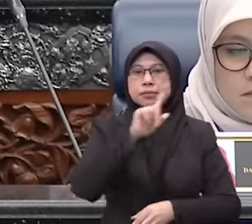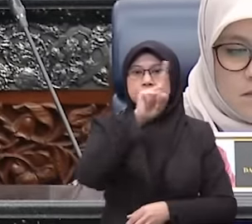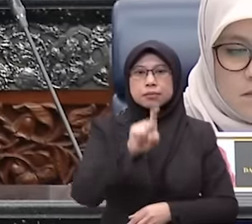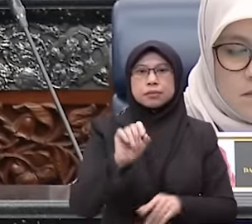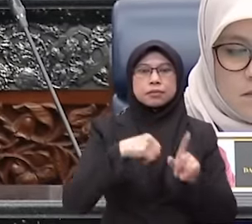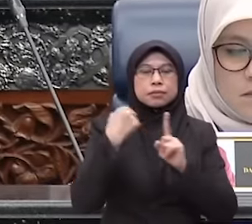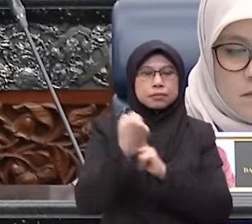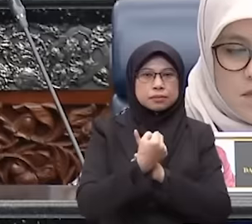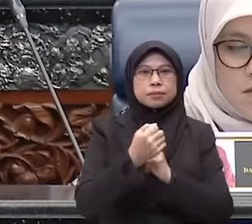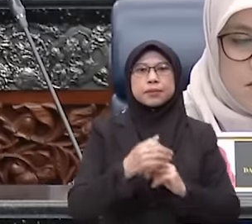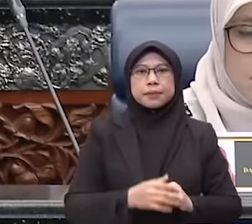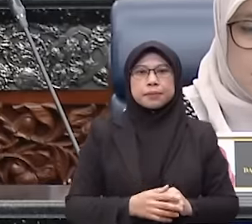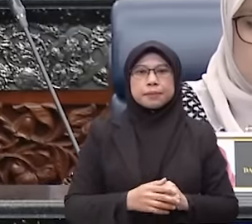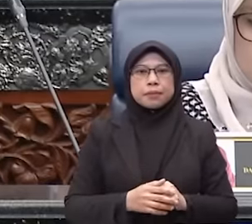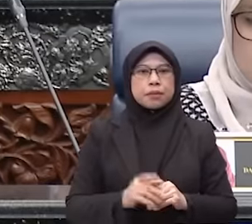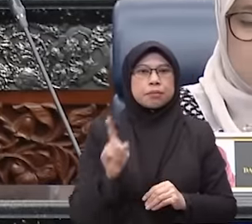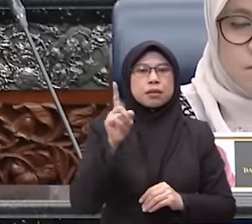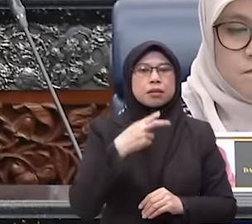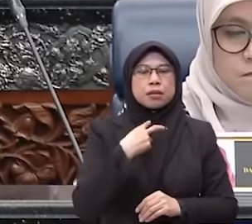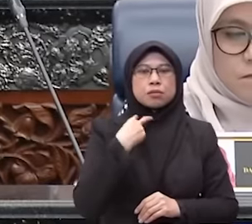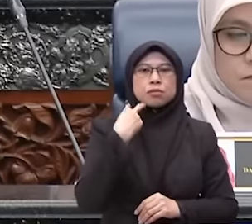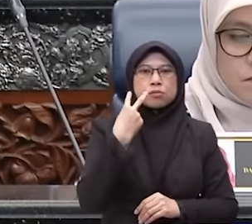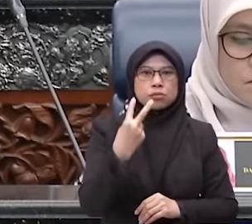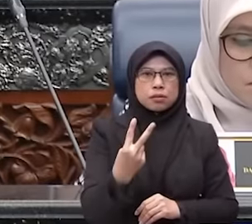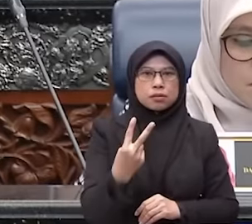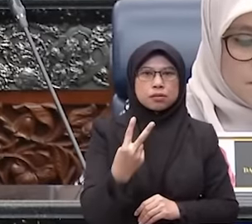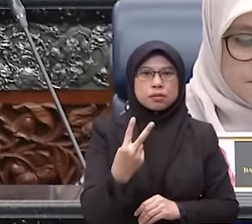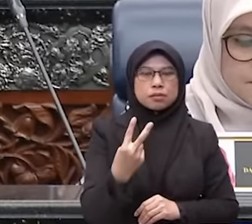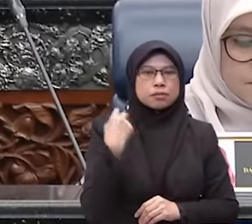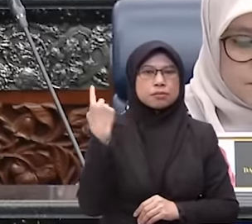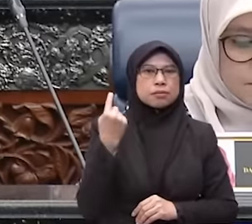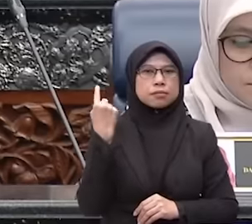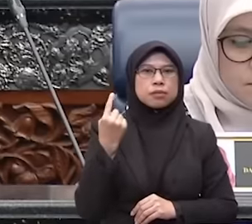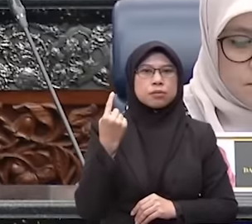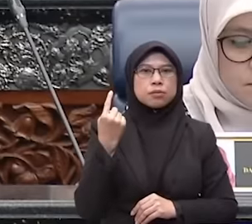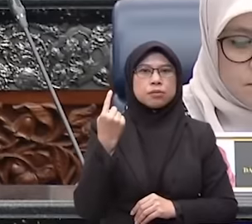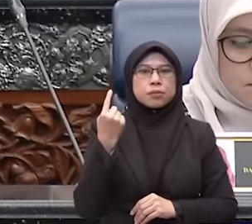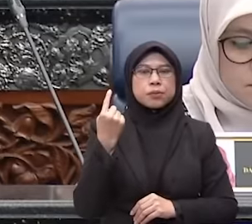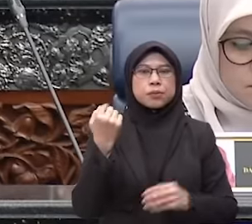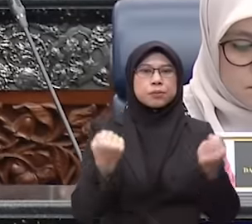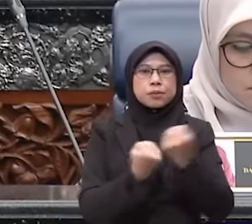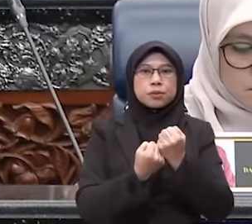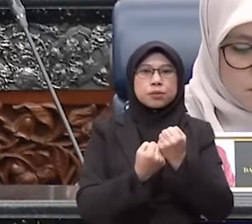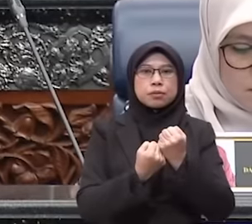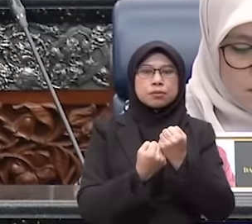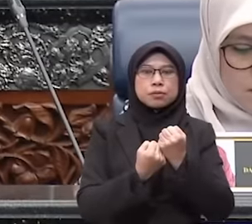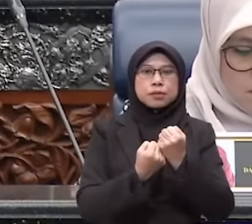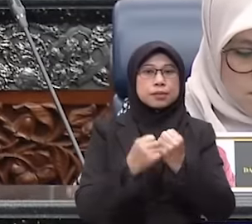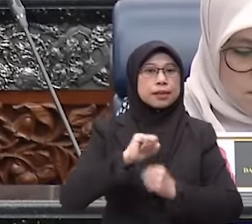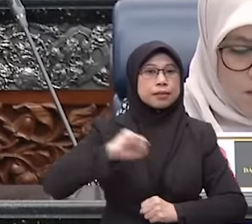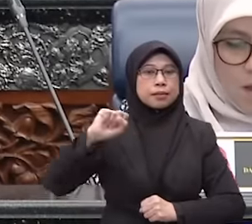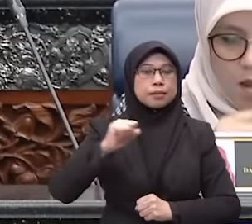keadaan begini Di manakah suara-suara yang selalunya membela keadilan seperti bekas